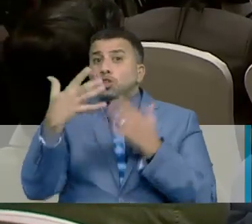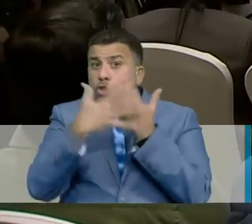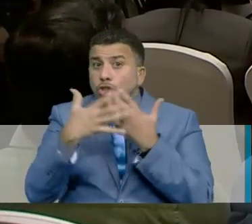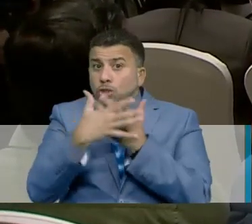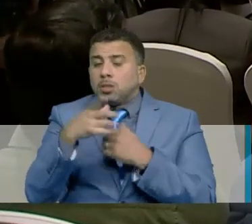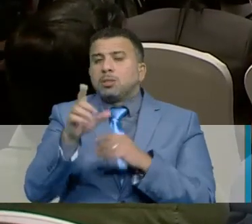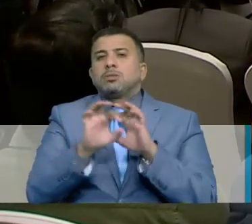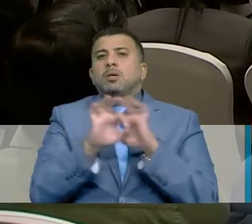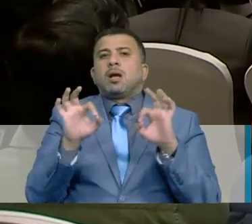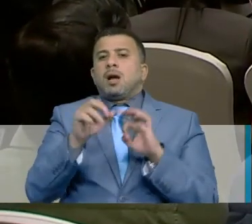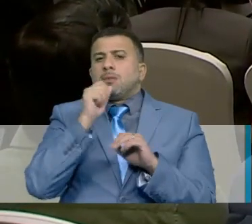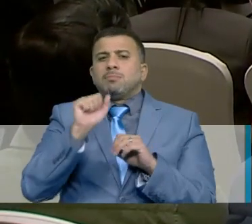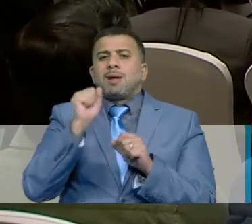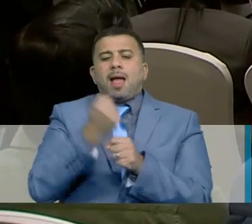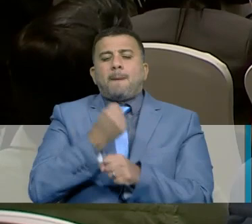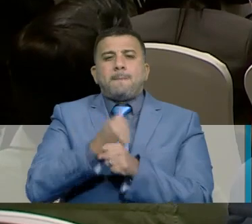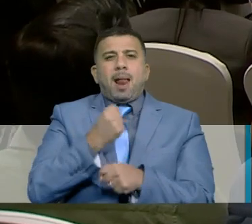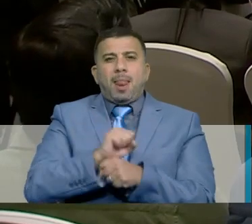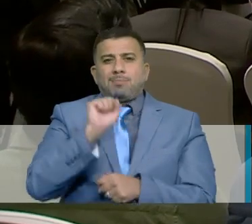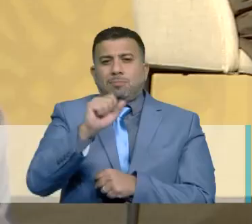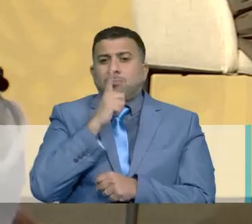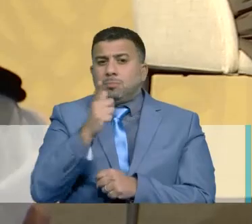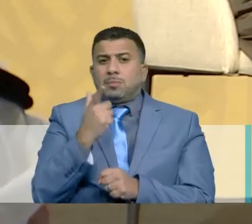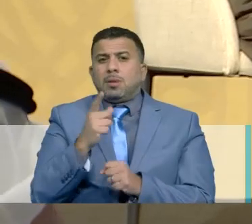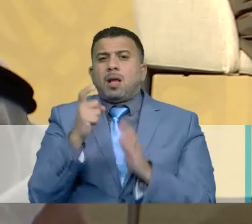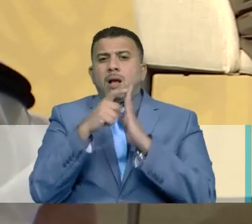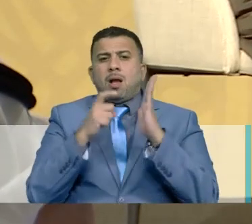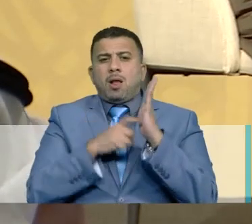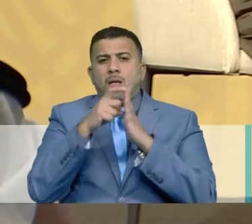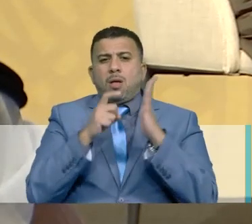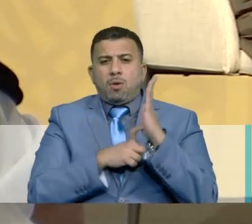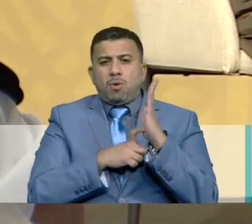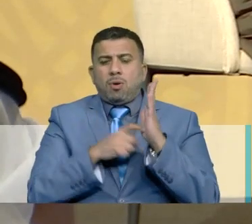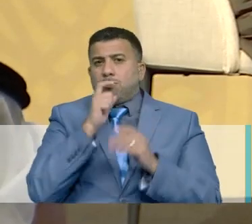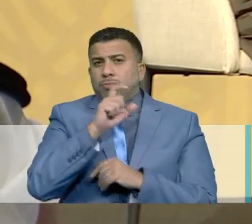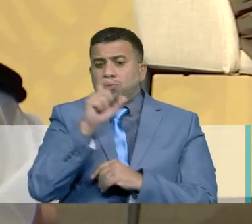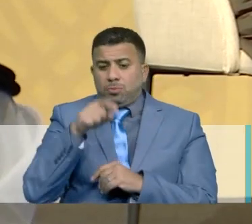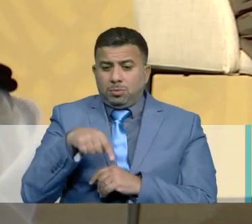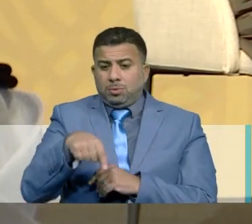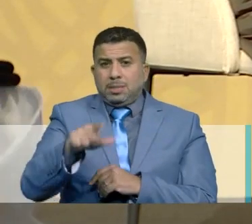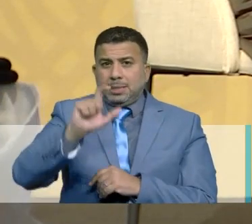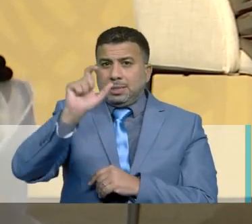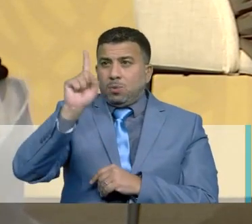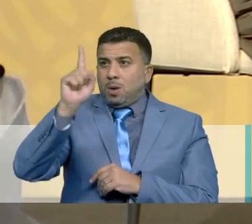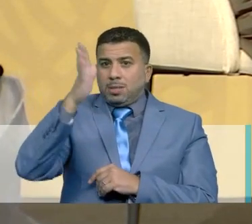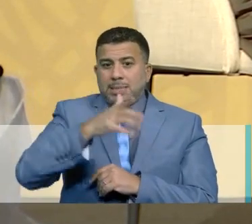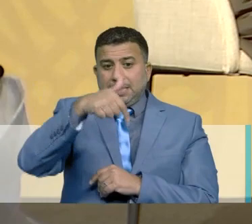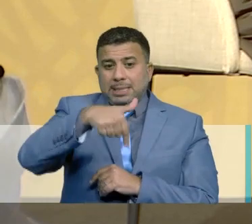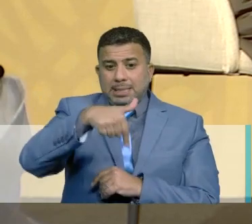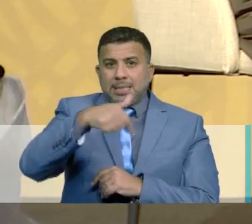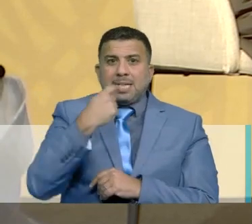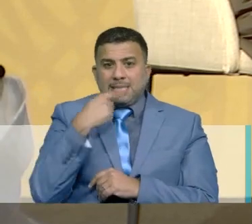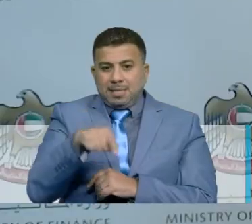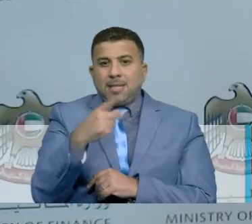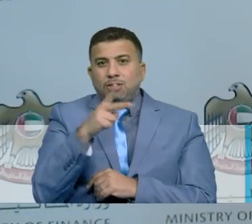ضماناً لاستعداد أوساط قطاع الأعمال لتطبيق القانون في يونيو من العام الحالي.